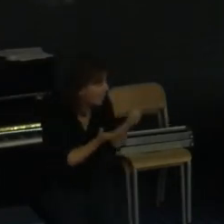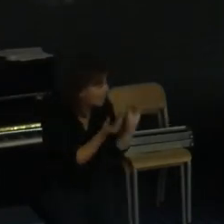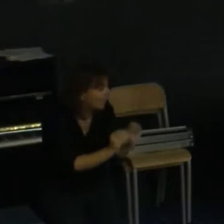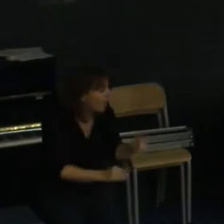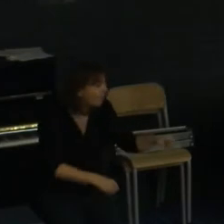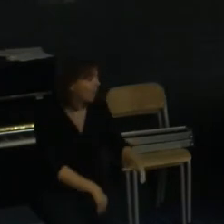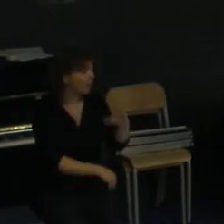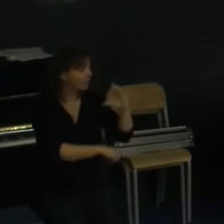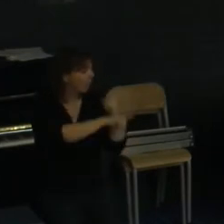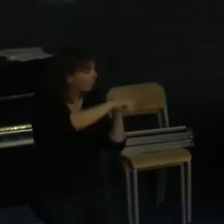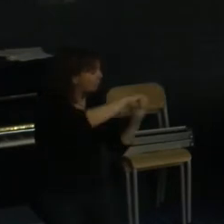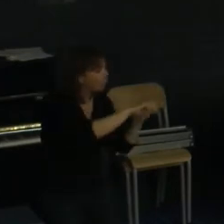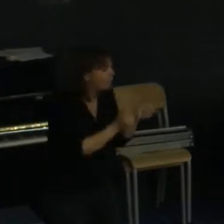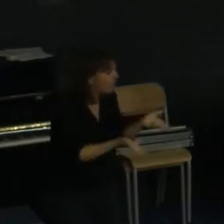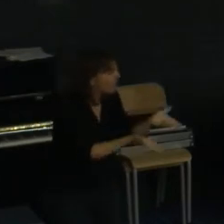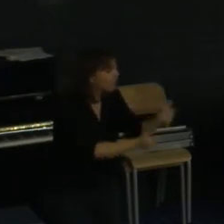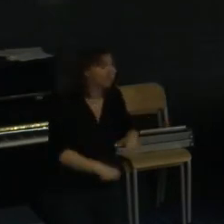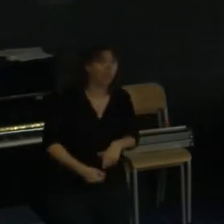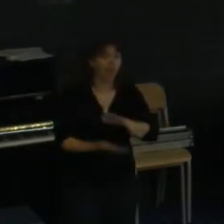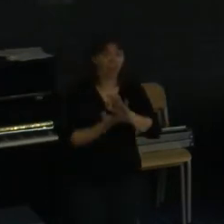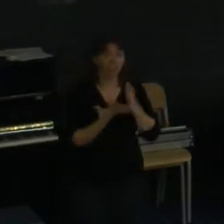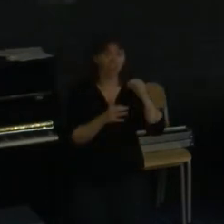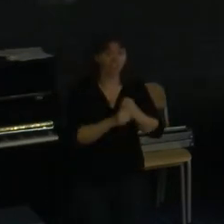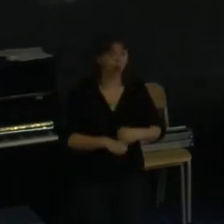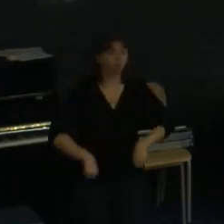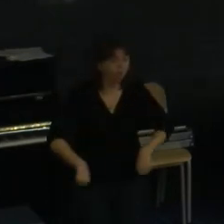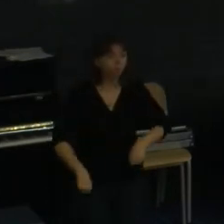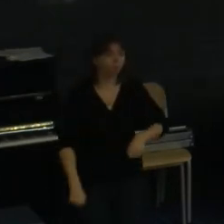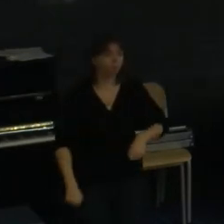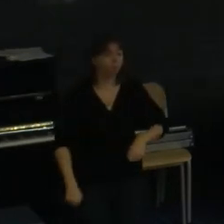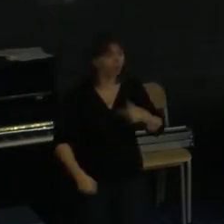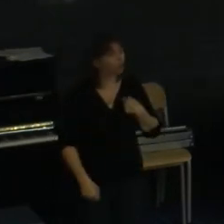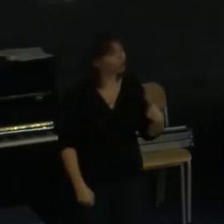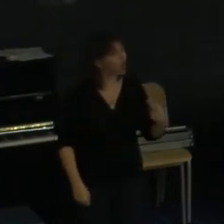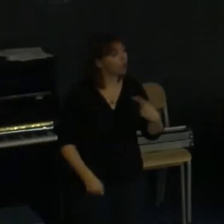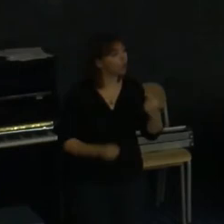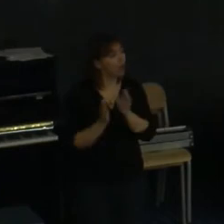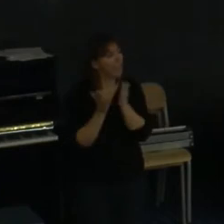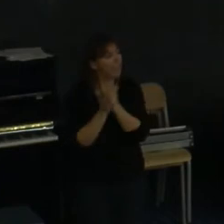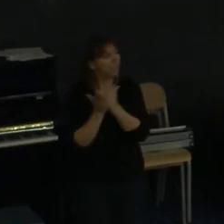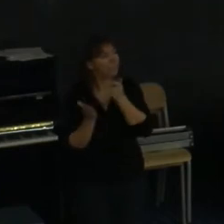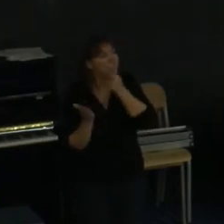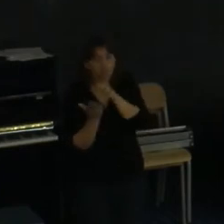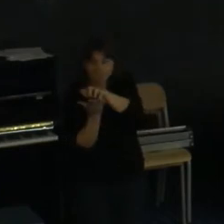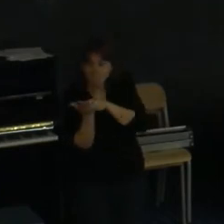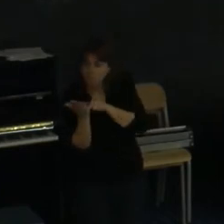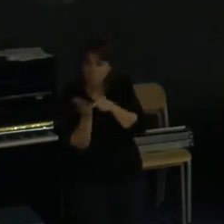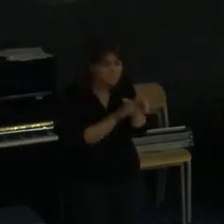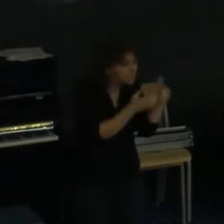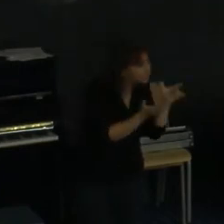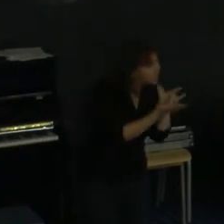du C++ et de l'assembleur. J'avais 10 ans. Et j'étais tout seul avec un bouquin en anglais et j'avais qu'un dictionnaire pour essayer de